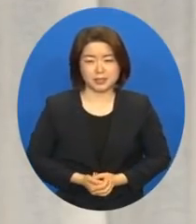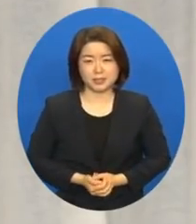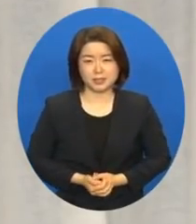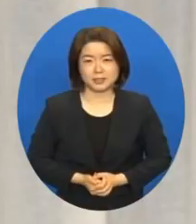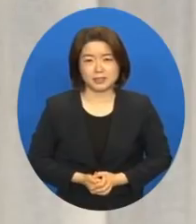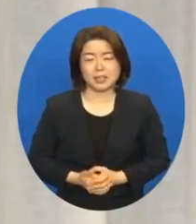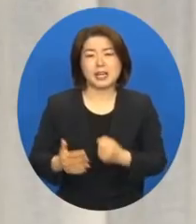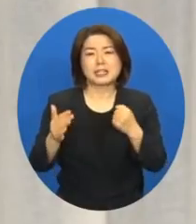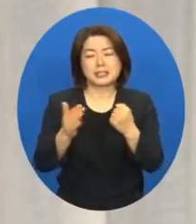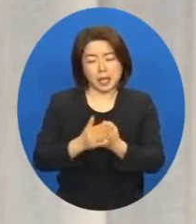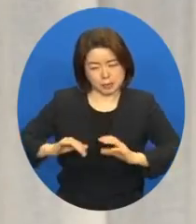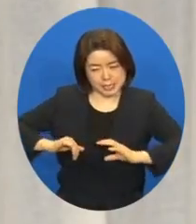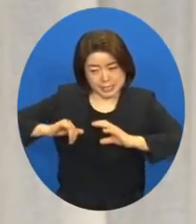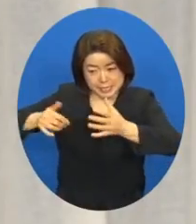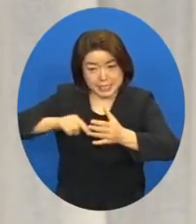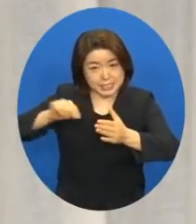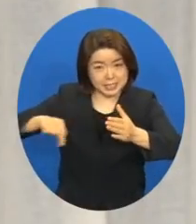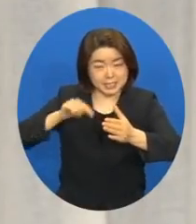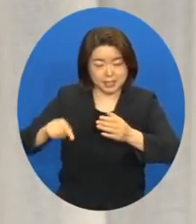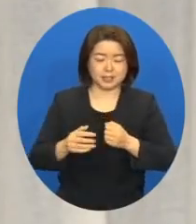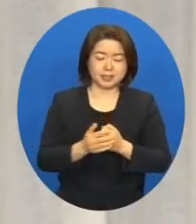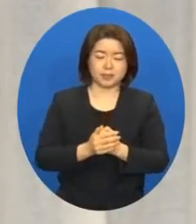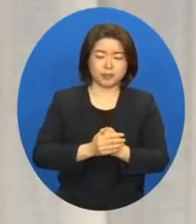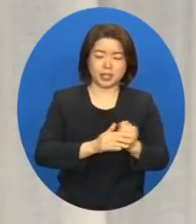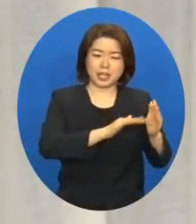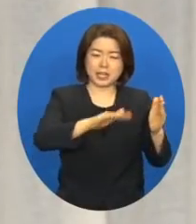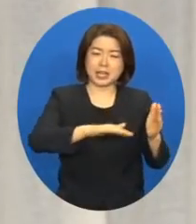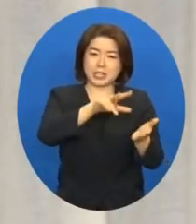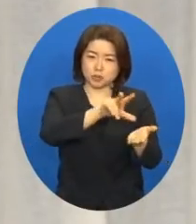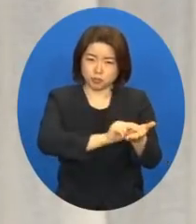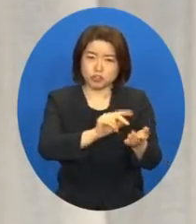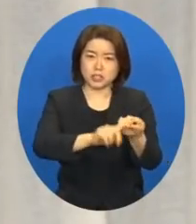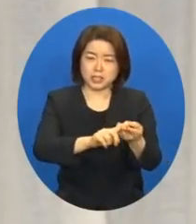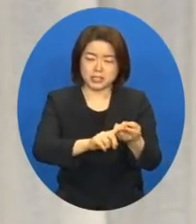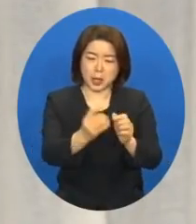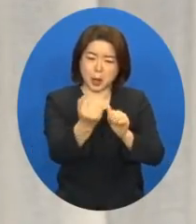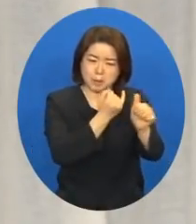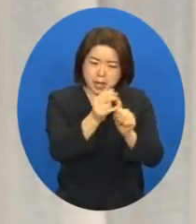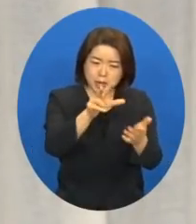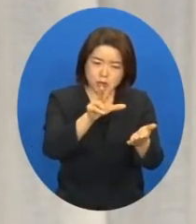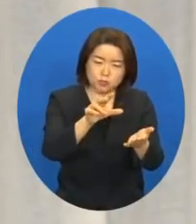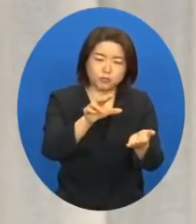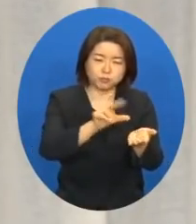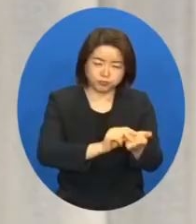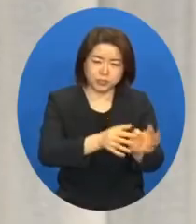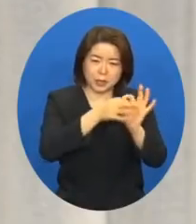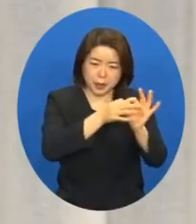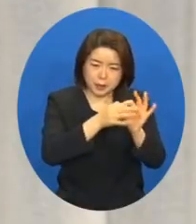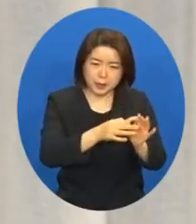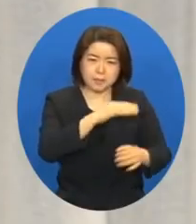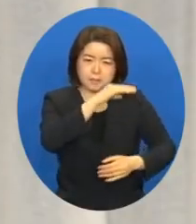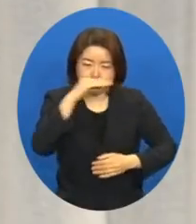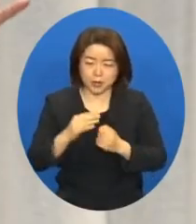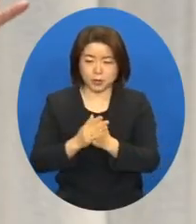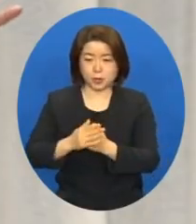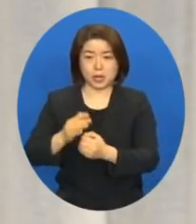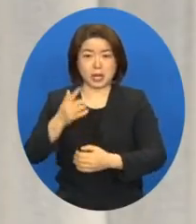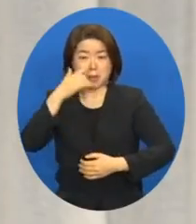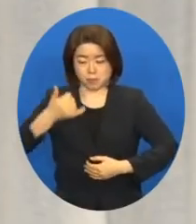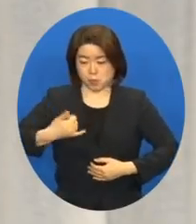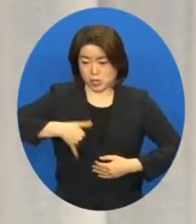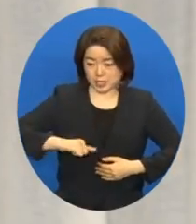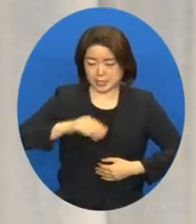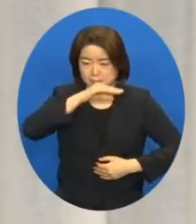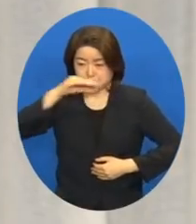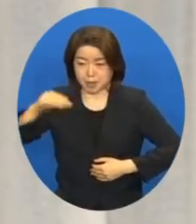그래서 세상은 가정 문제에 대해서 배우자와의 관계를 바로하라, 자녀들과의 관계를 바로하라 그렇게